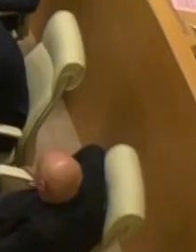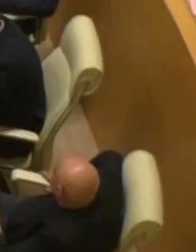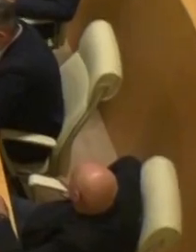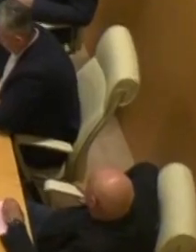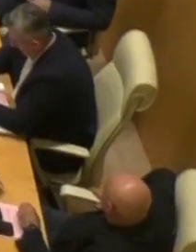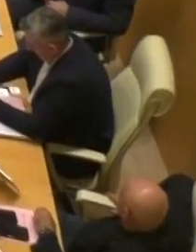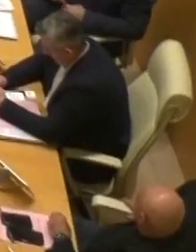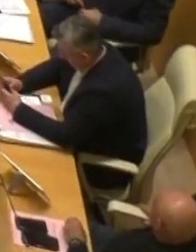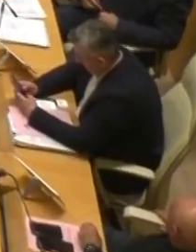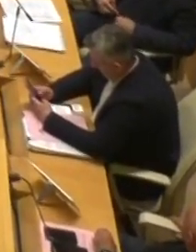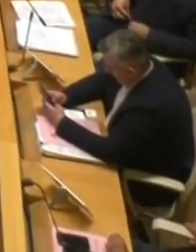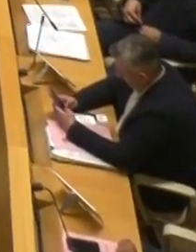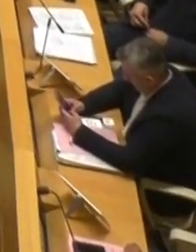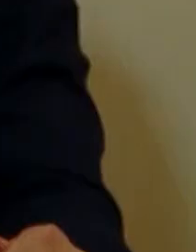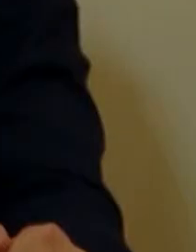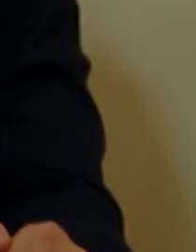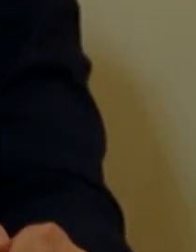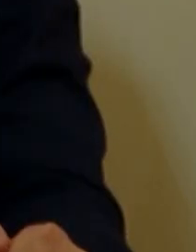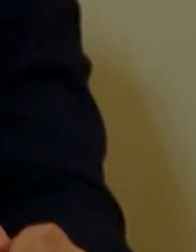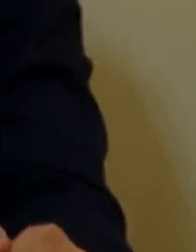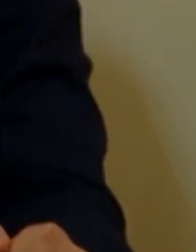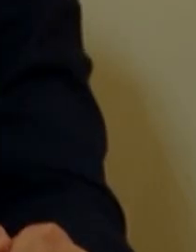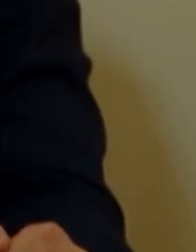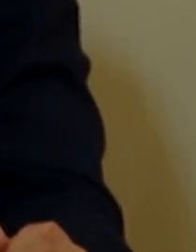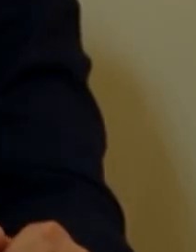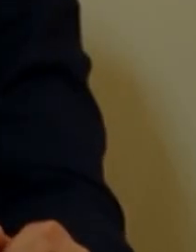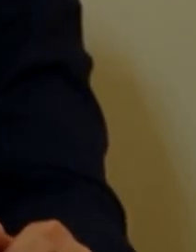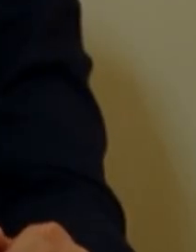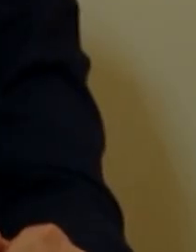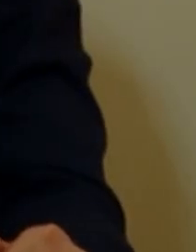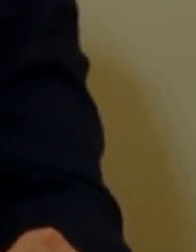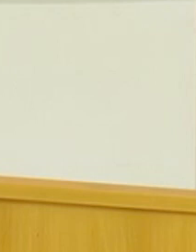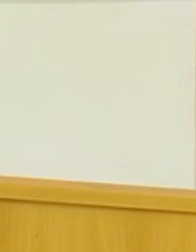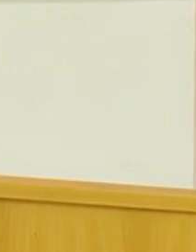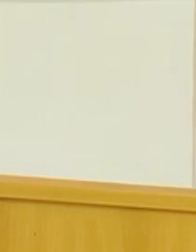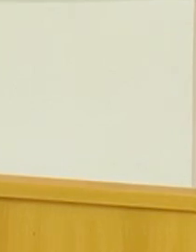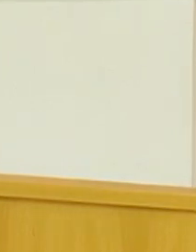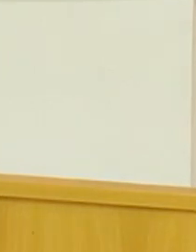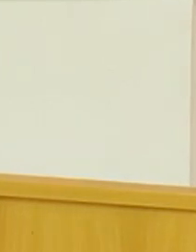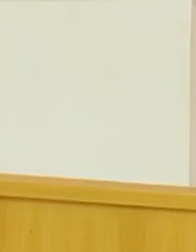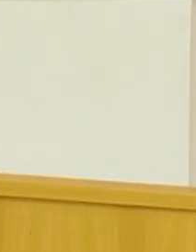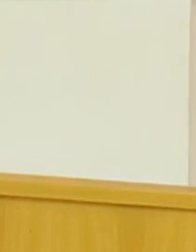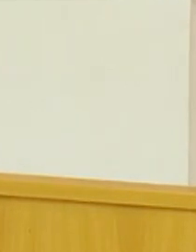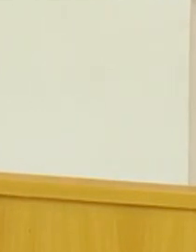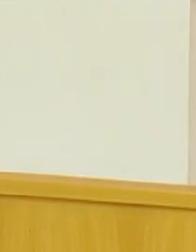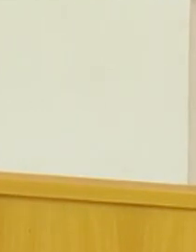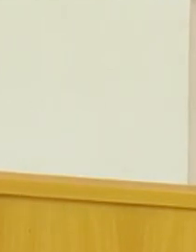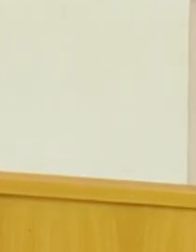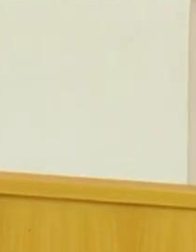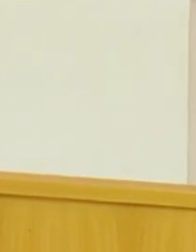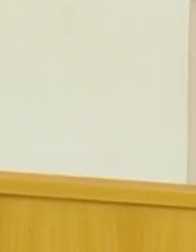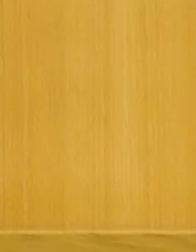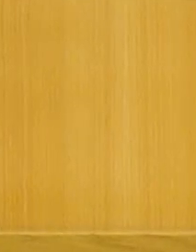სესია დაიხურება. რეგლამენტის თანახმად საგაზაფხულო სესია ივნისის ბოლო პარასკევს იხურება. ამ დღეს პარლამენტის